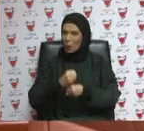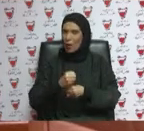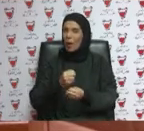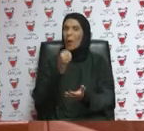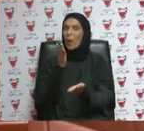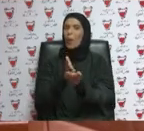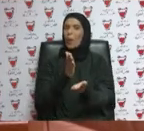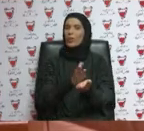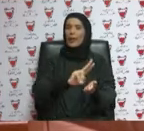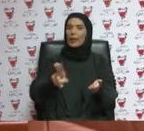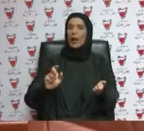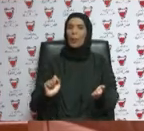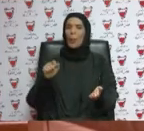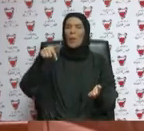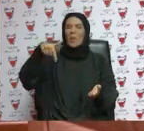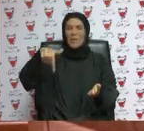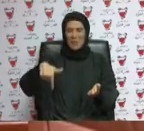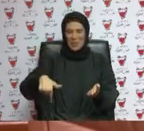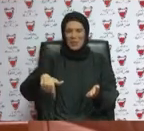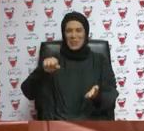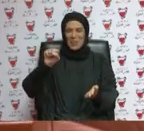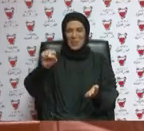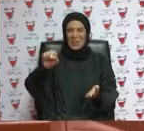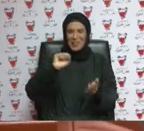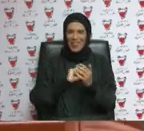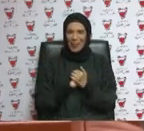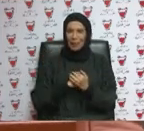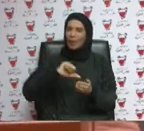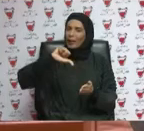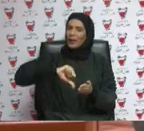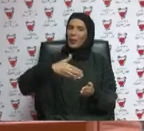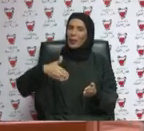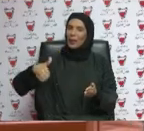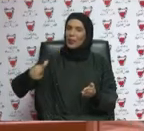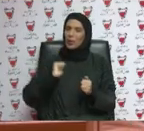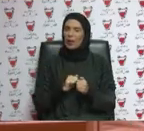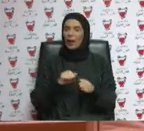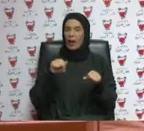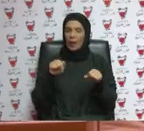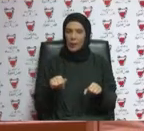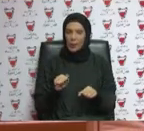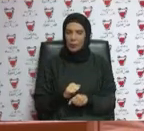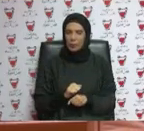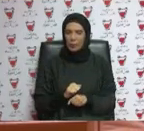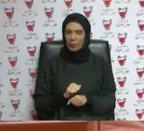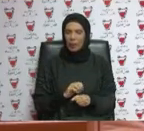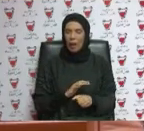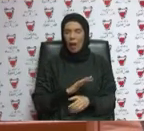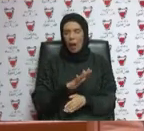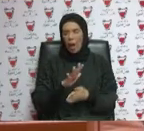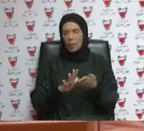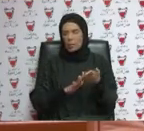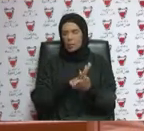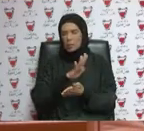حقوق المواطنين بالنسبة من قد يتضرروا من وراء وجود الأزمة الحالية